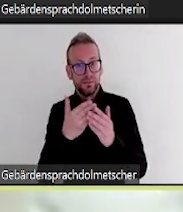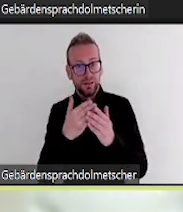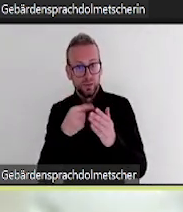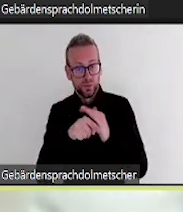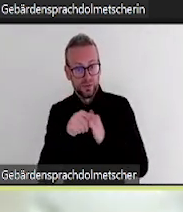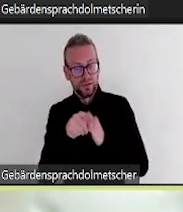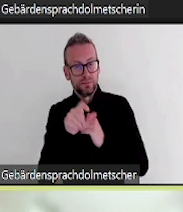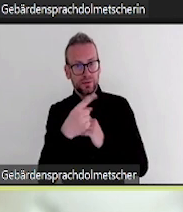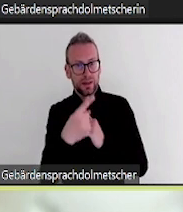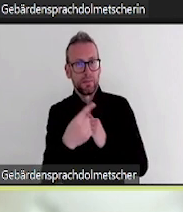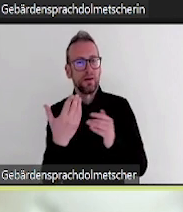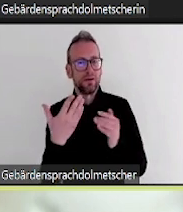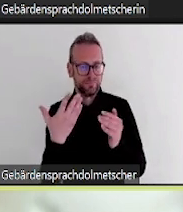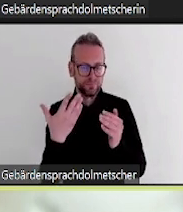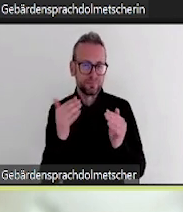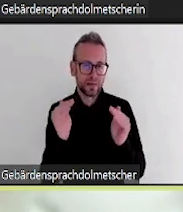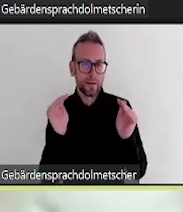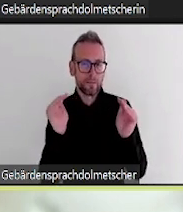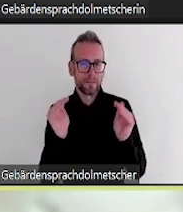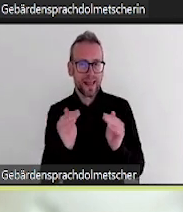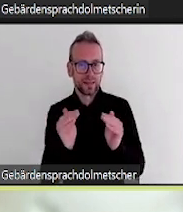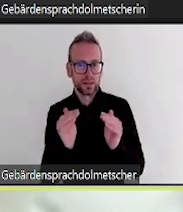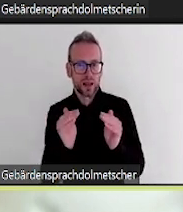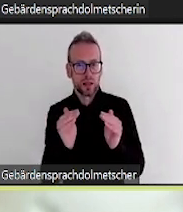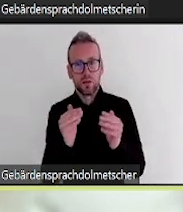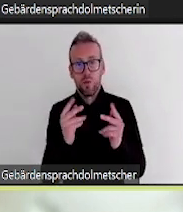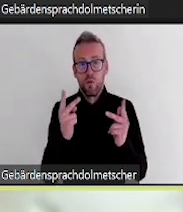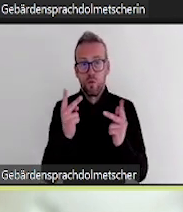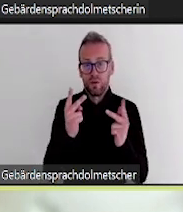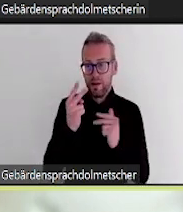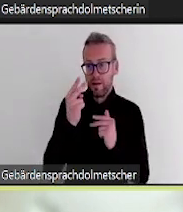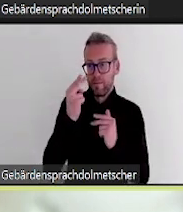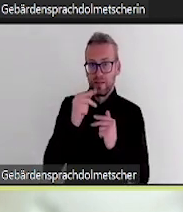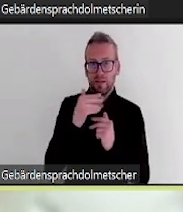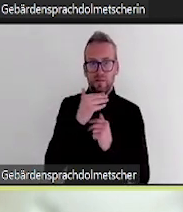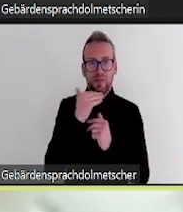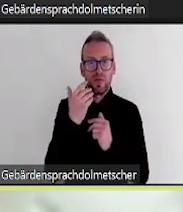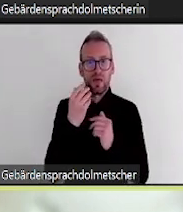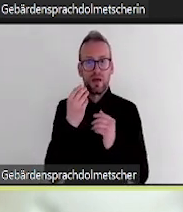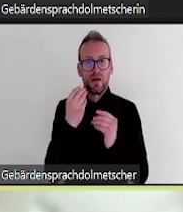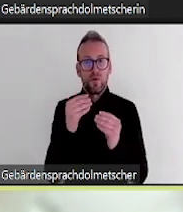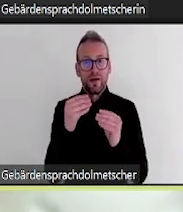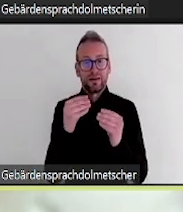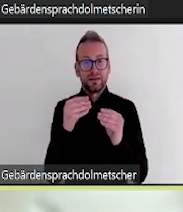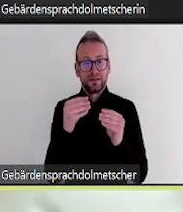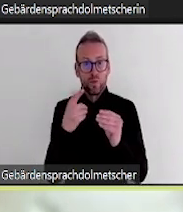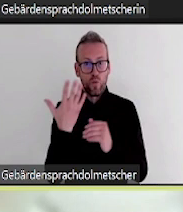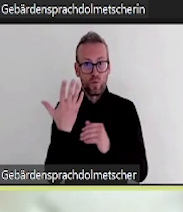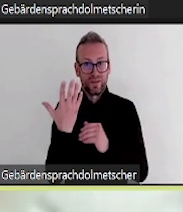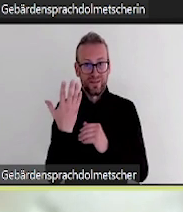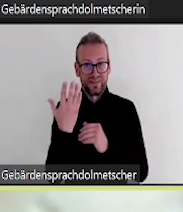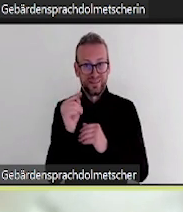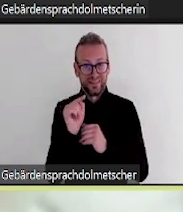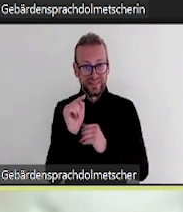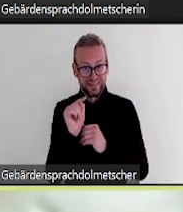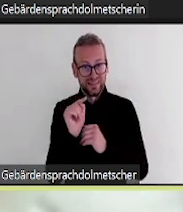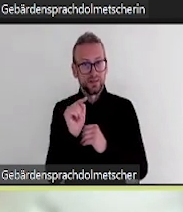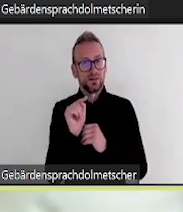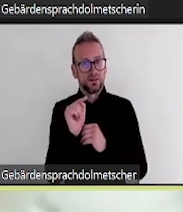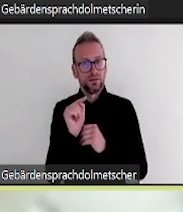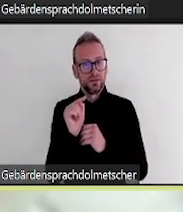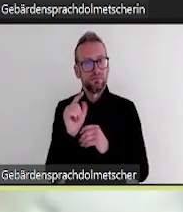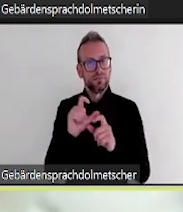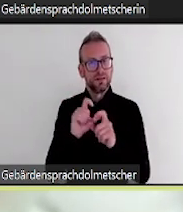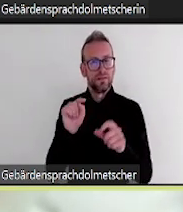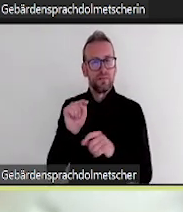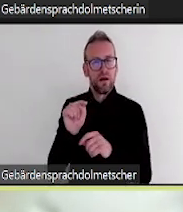am besten auf Formulierungen wie auf dem Bild sieht man, in der Grafik wird dargestellt, zu verzichten, beziehungsweise